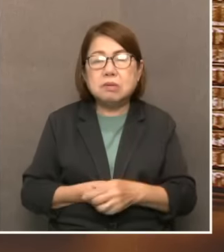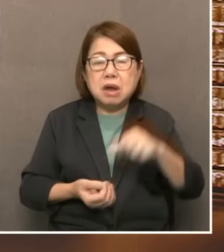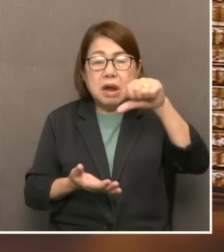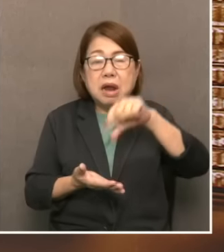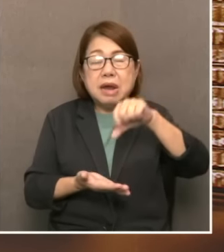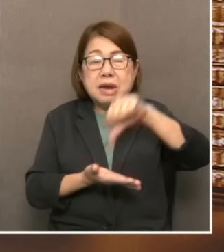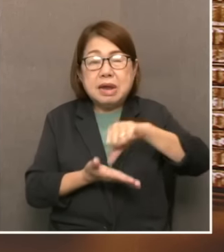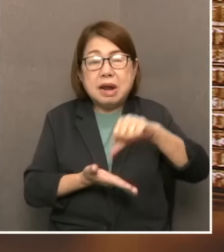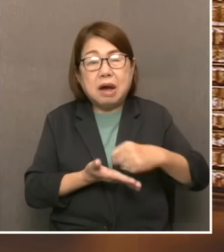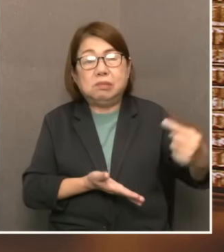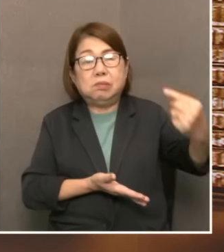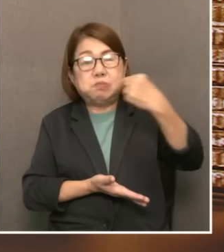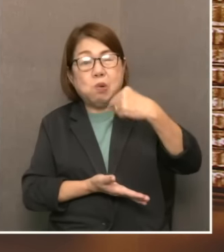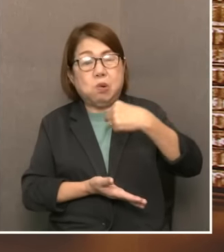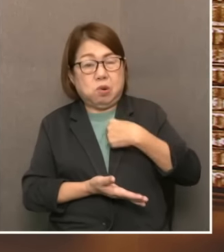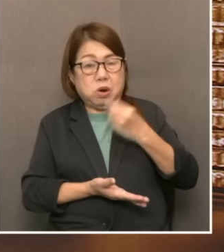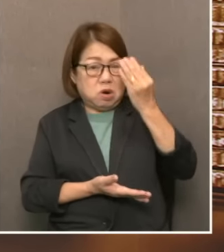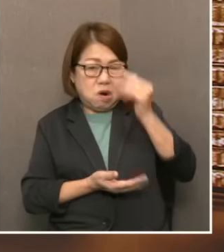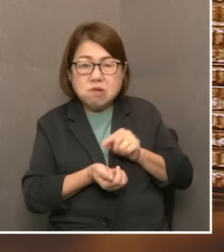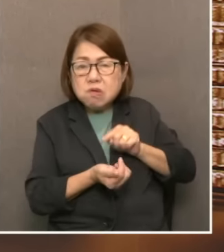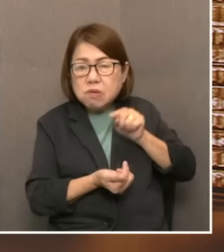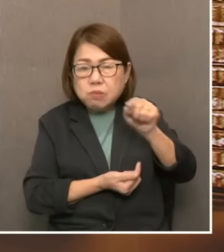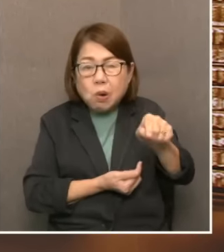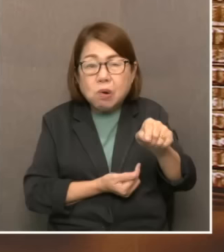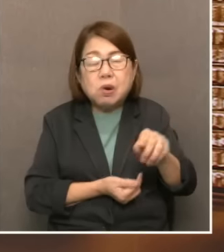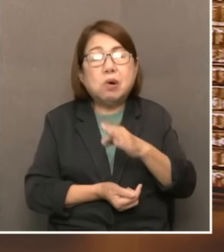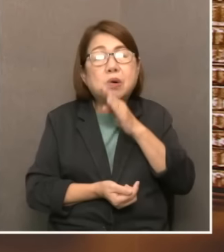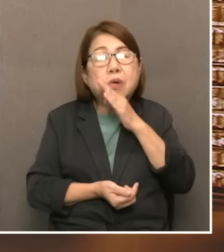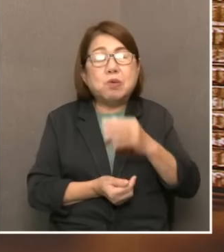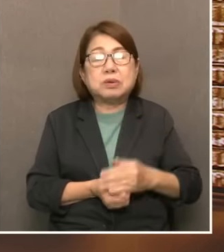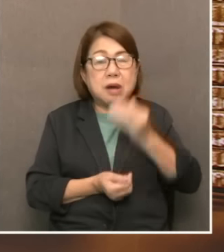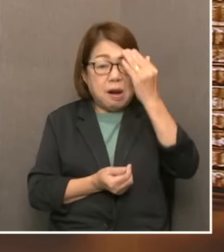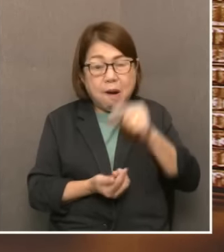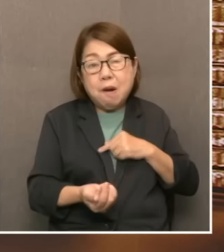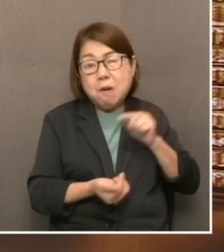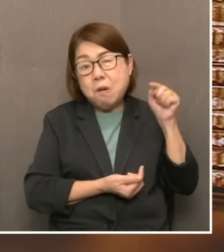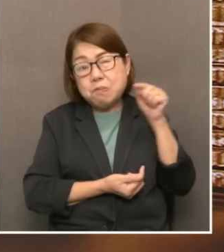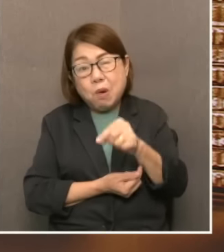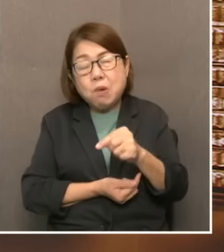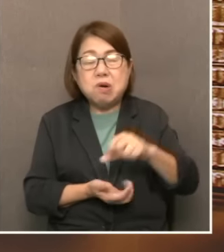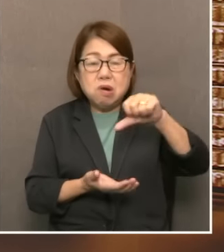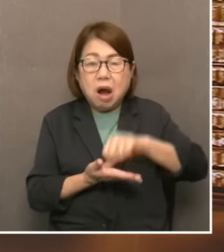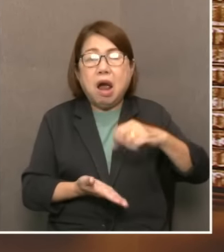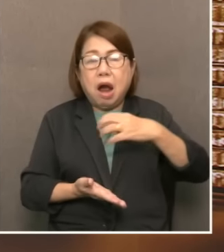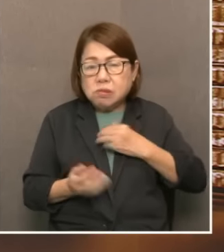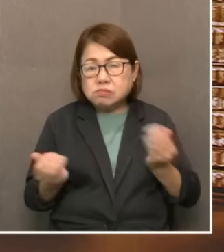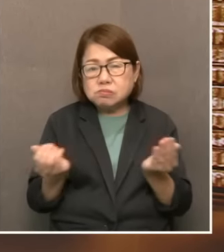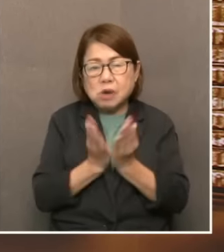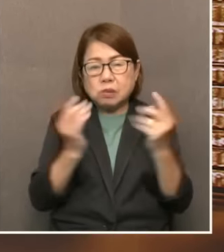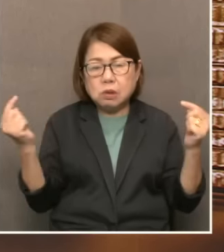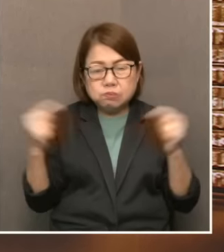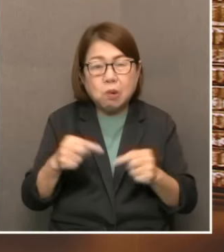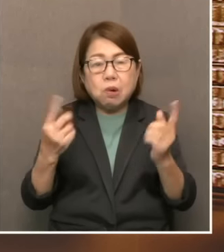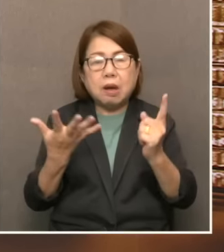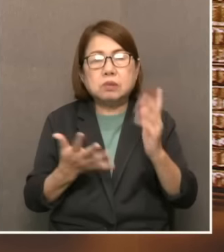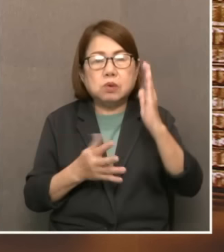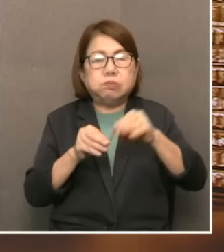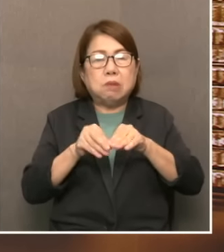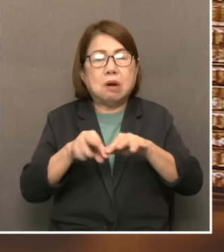ไรแล้วอิหร่านเนี่ยก็จะมีการโต้กลับอีกทีเมื่อไหร่อย่างไรด้วยนะครับจะขยายวงกว้างเป็นสงครามระดับ